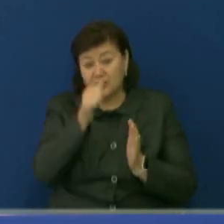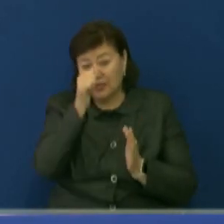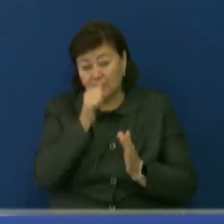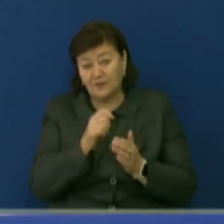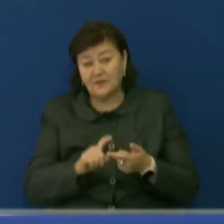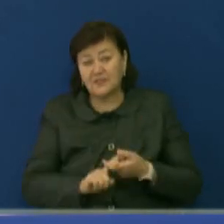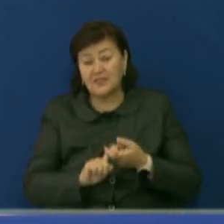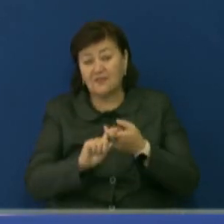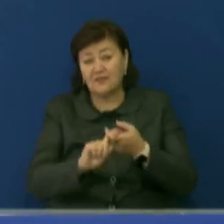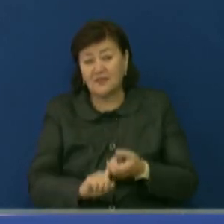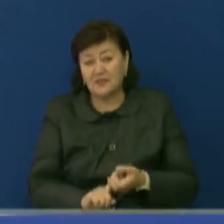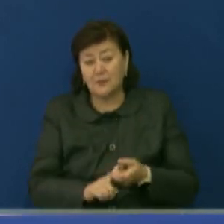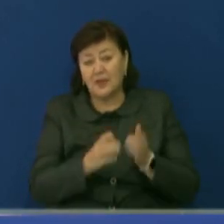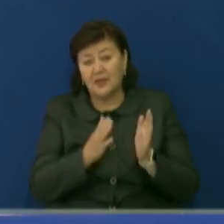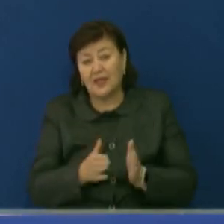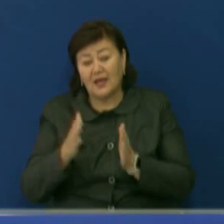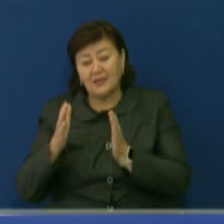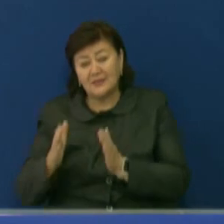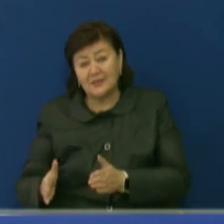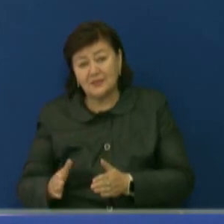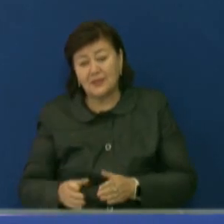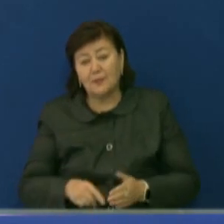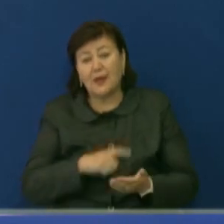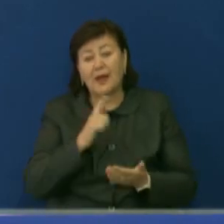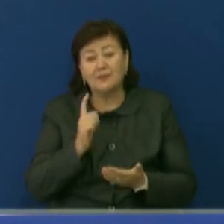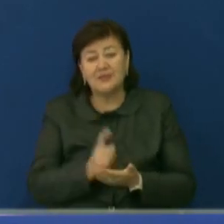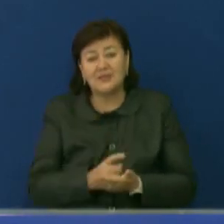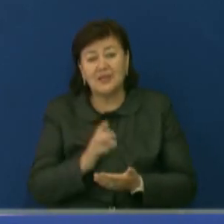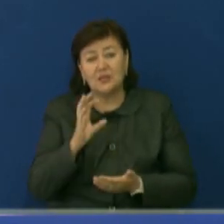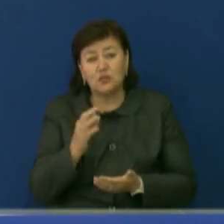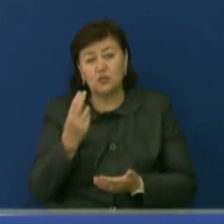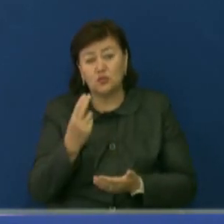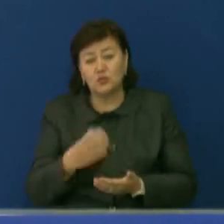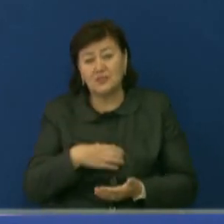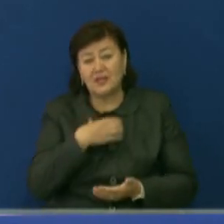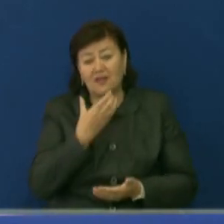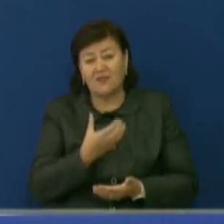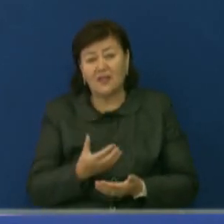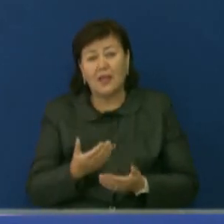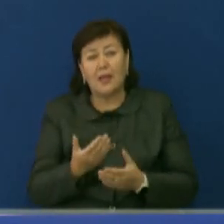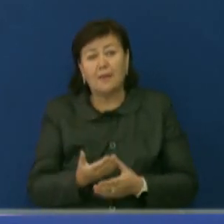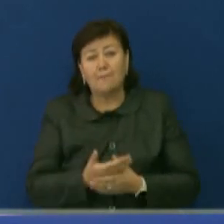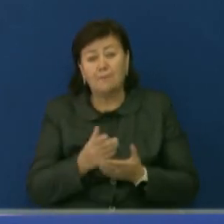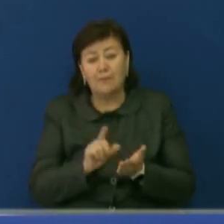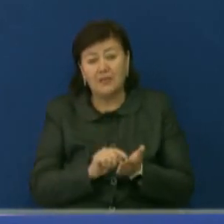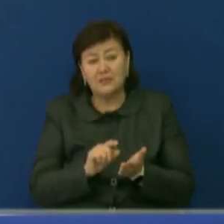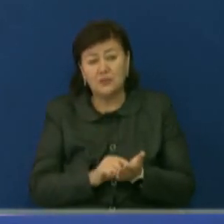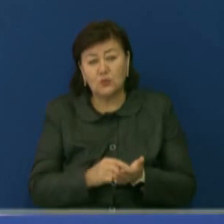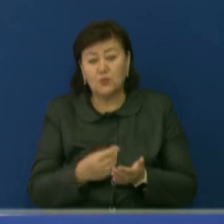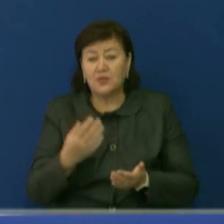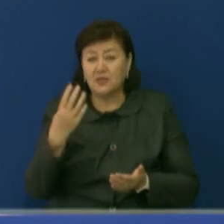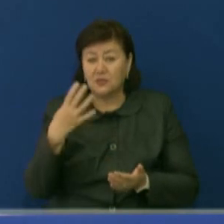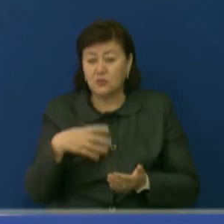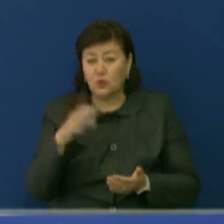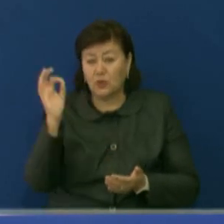от времени участия в системе обязательного социального страхования и дохода за последние 2 года. Пособие за счет фонда составляет до 40%